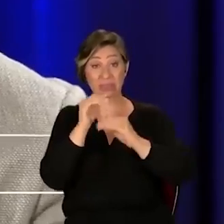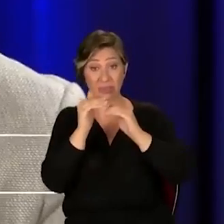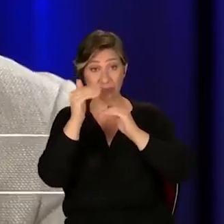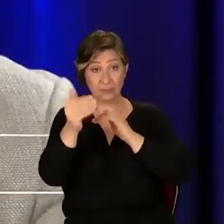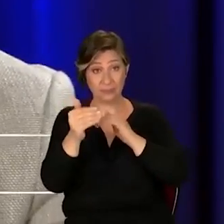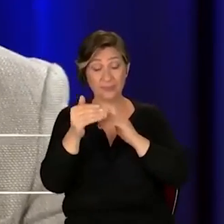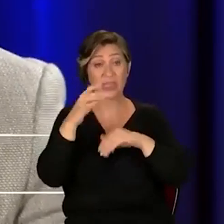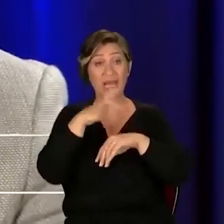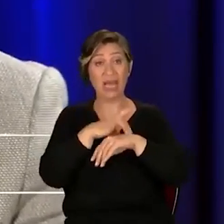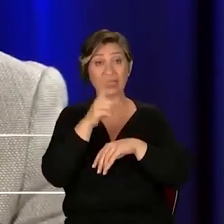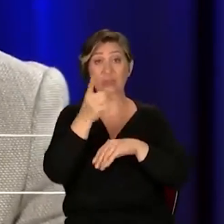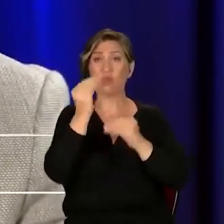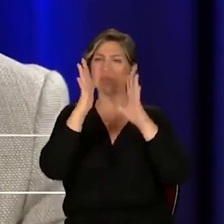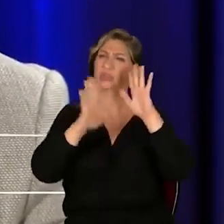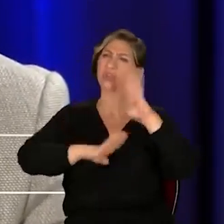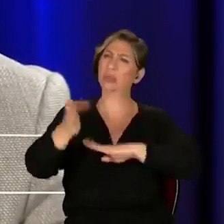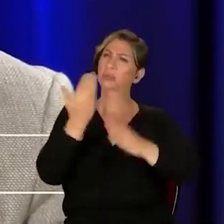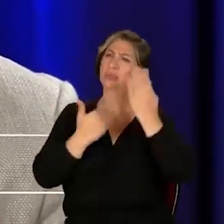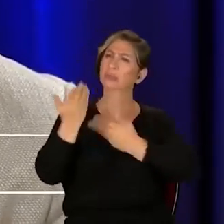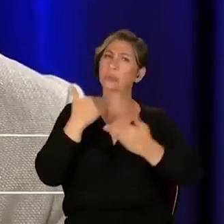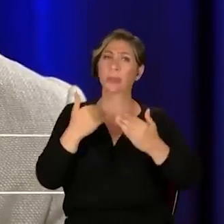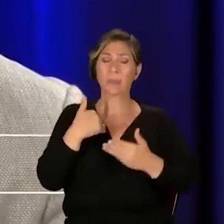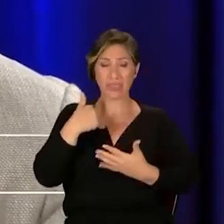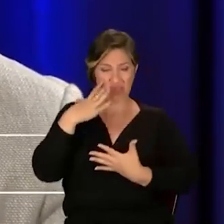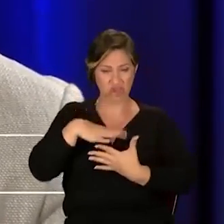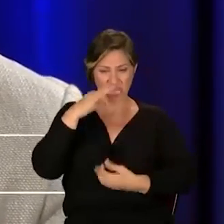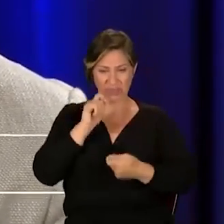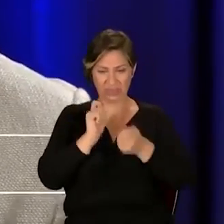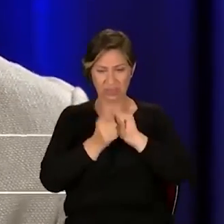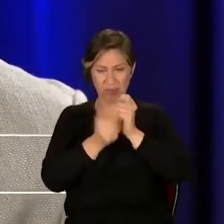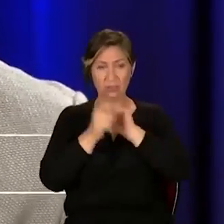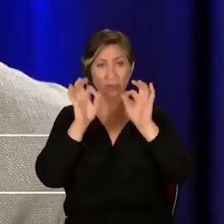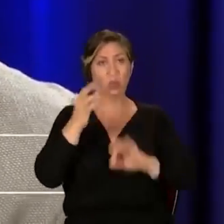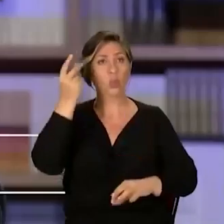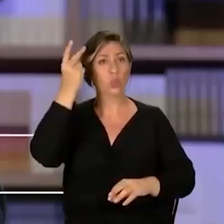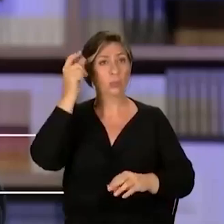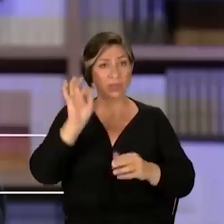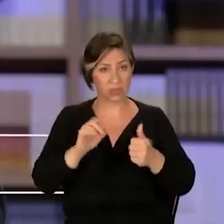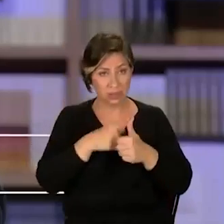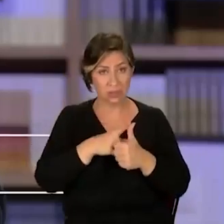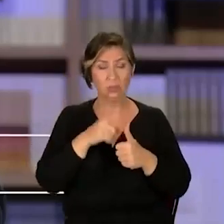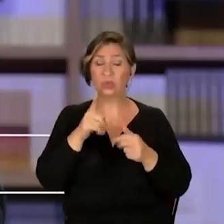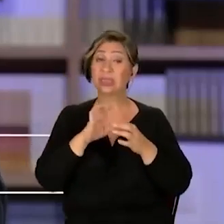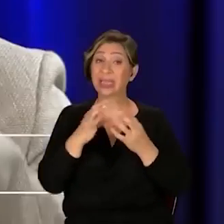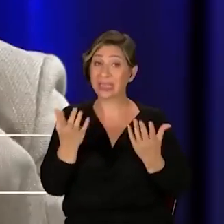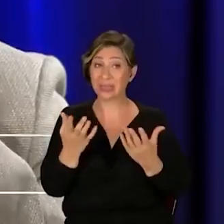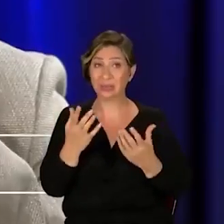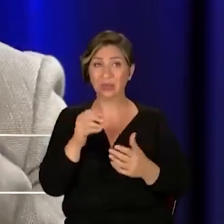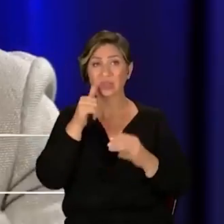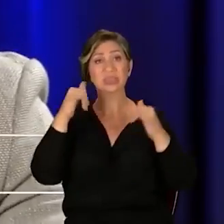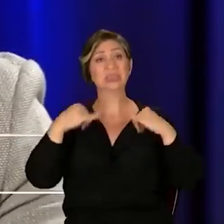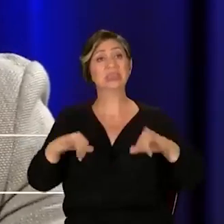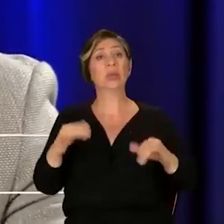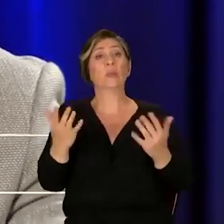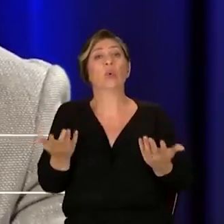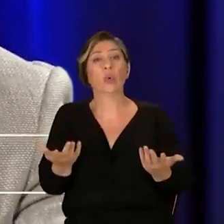ötesinde hastalarda şu şikayet vardı. Hocam ben de kişilik değişiklikleri başladı, unutkanlık başladı. Bunun sebebi şu. Hiç dinlenmiyor aslında.